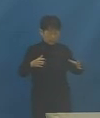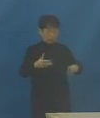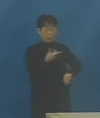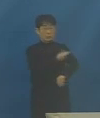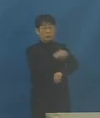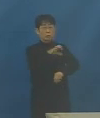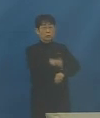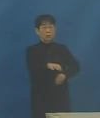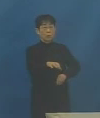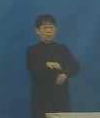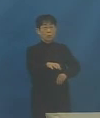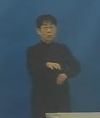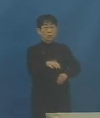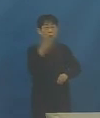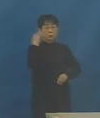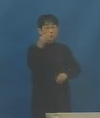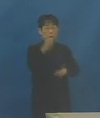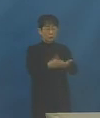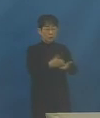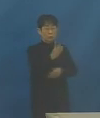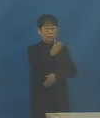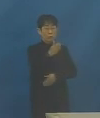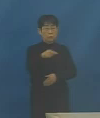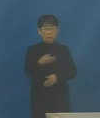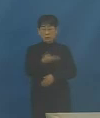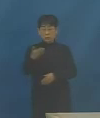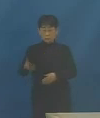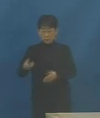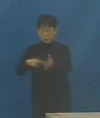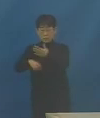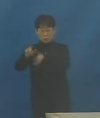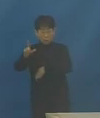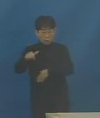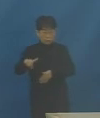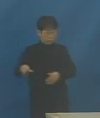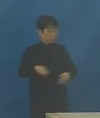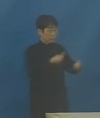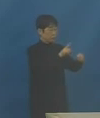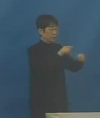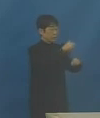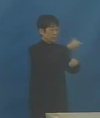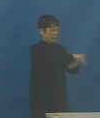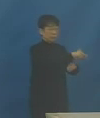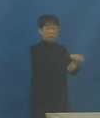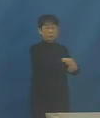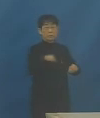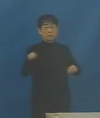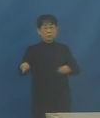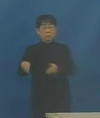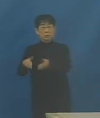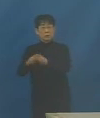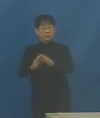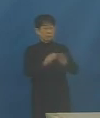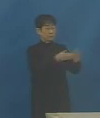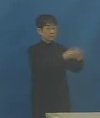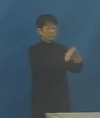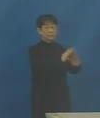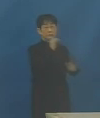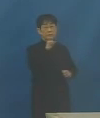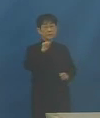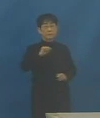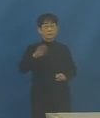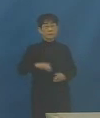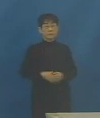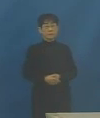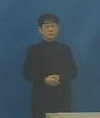いただき東部西部でもこれに続いて設置を進めてまいりたいと思いますで高につきまし